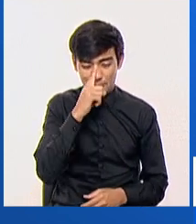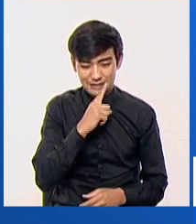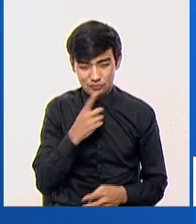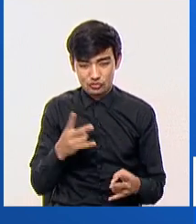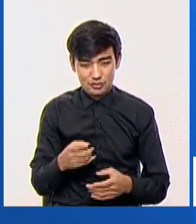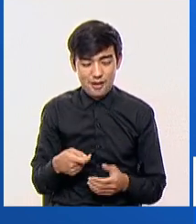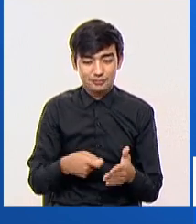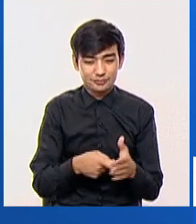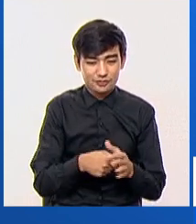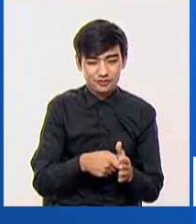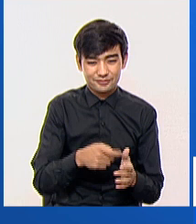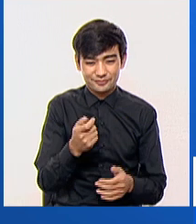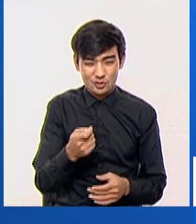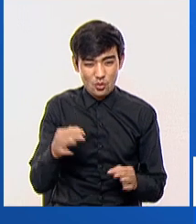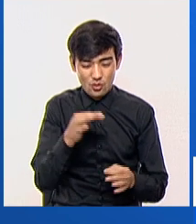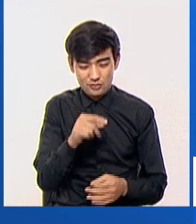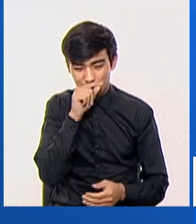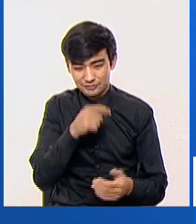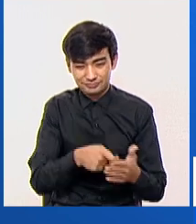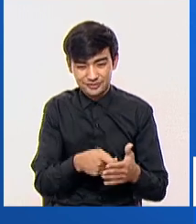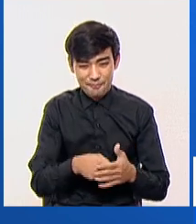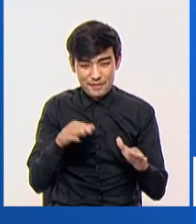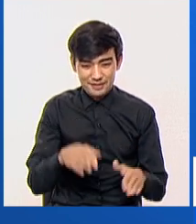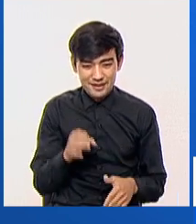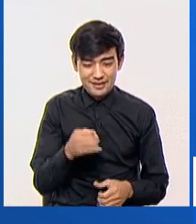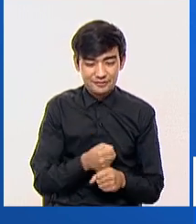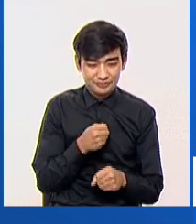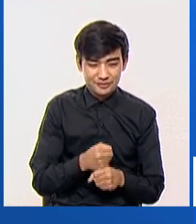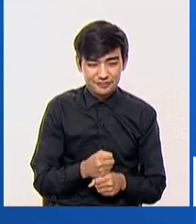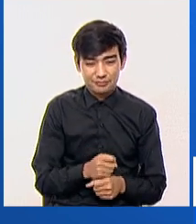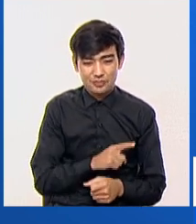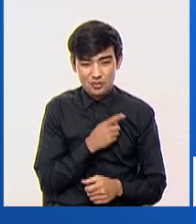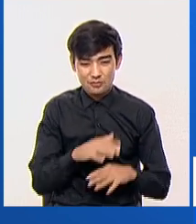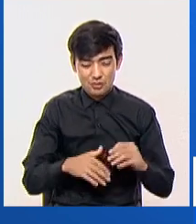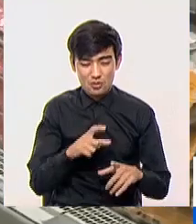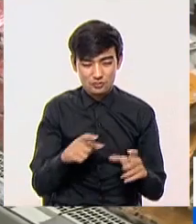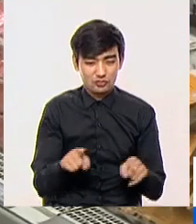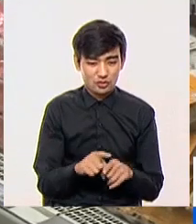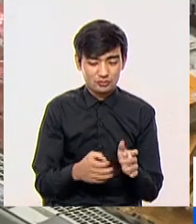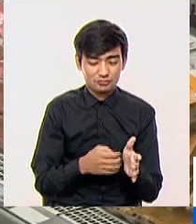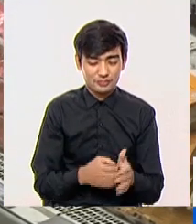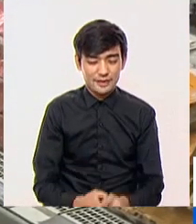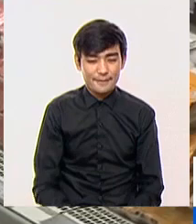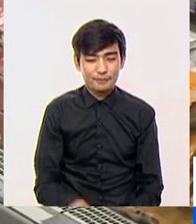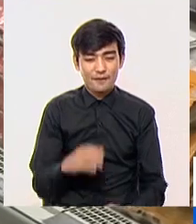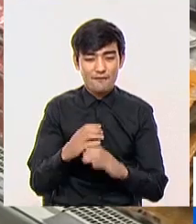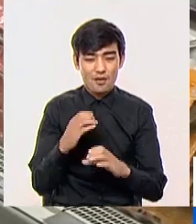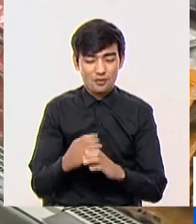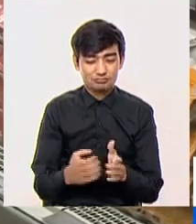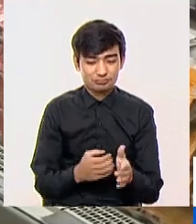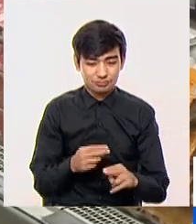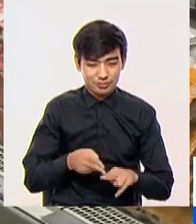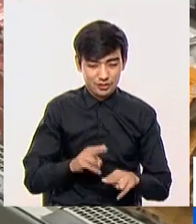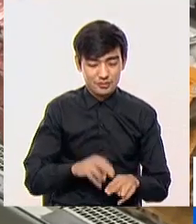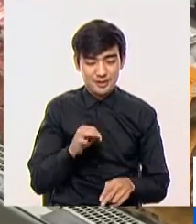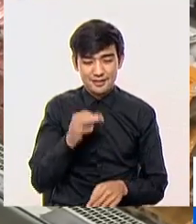бидай экспортынан жіберілуіне байланысты құс өсірушілерге берілетін вагондардың саны өте жеткіліксіз. Яғни вагон жетпегендіктен